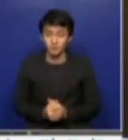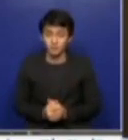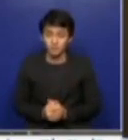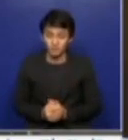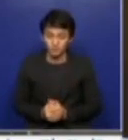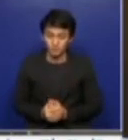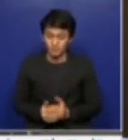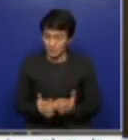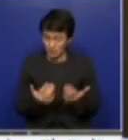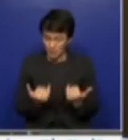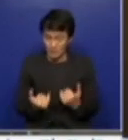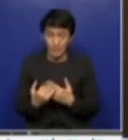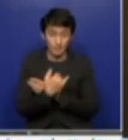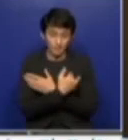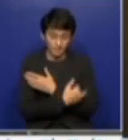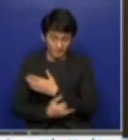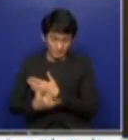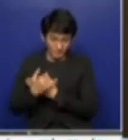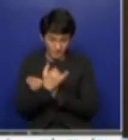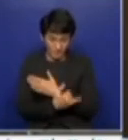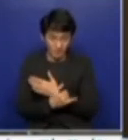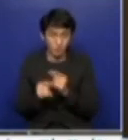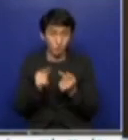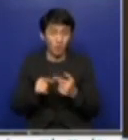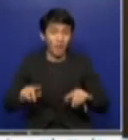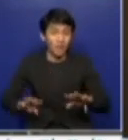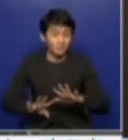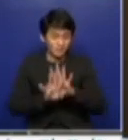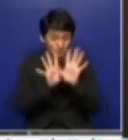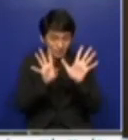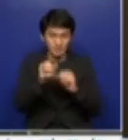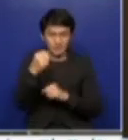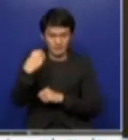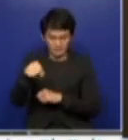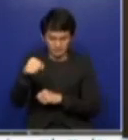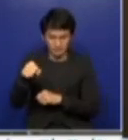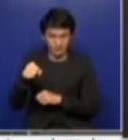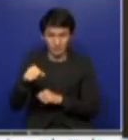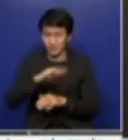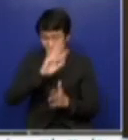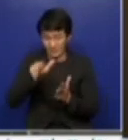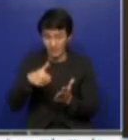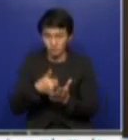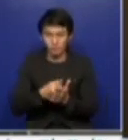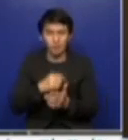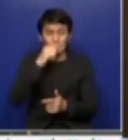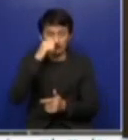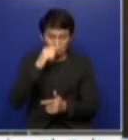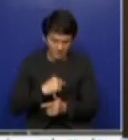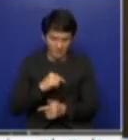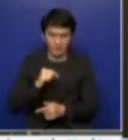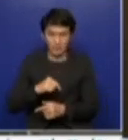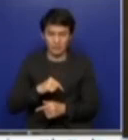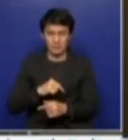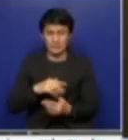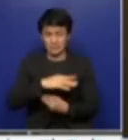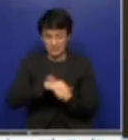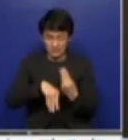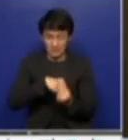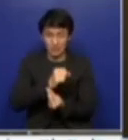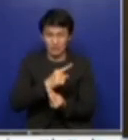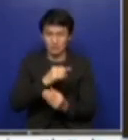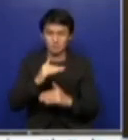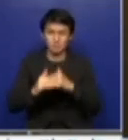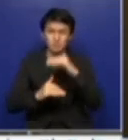ไมใน10ประเทศอาเซียนประเทศไทยจึงมีอัตราการเจริญเติบโตทางเศรษฐกิจ